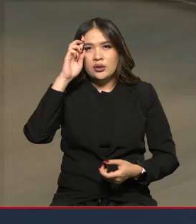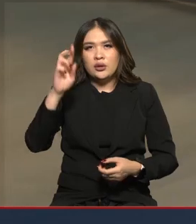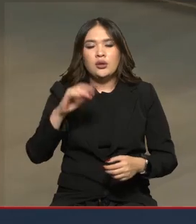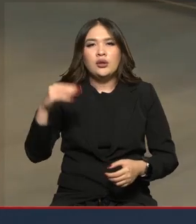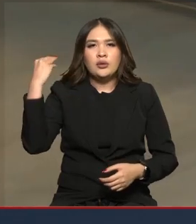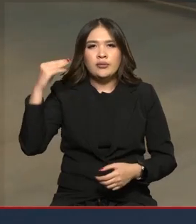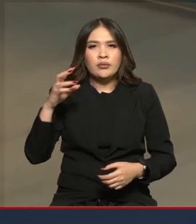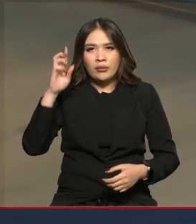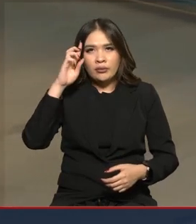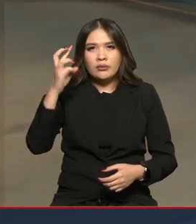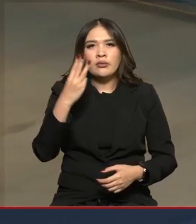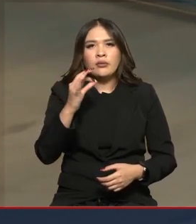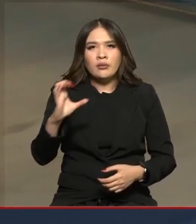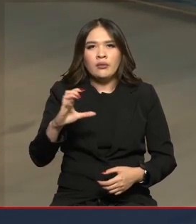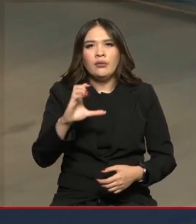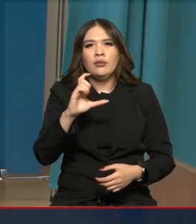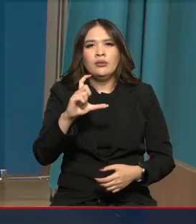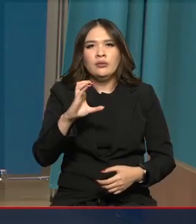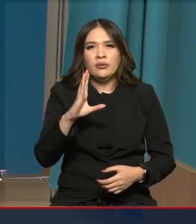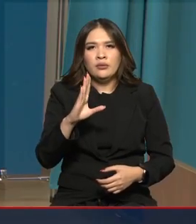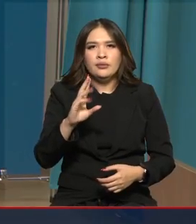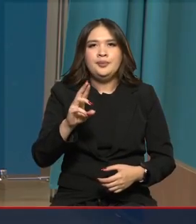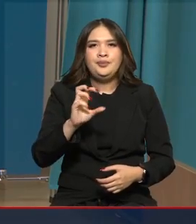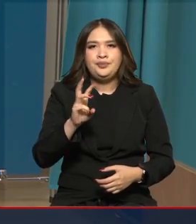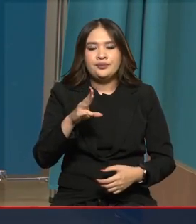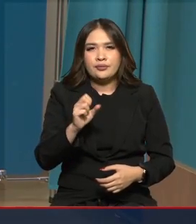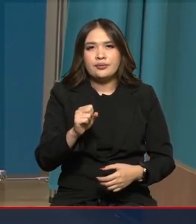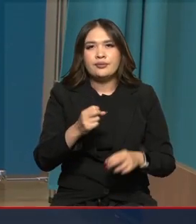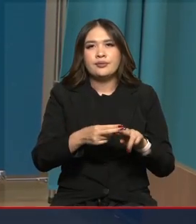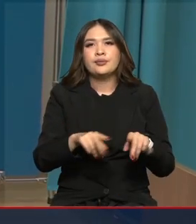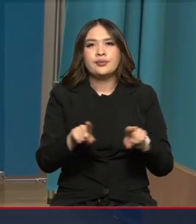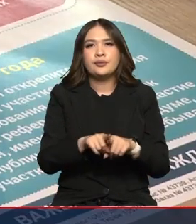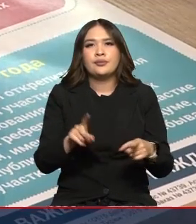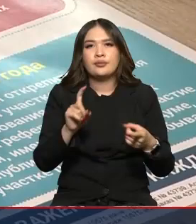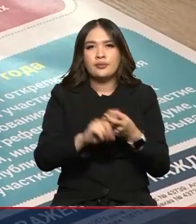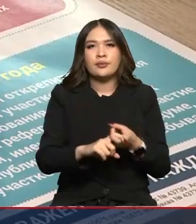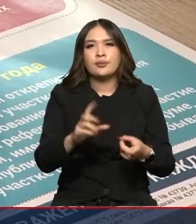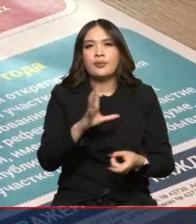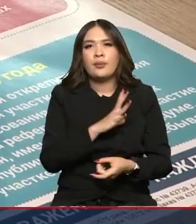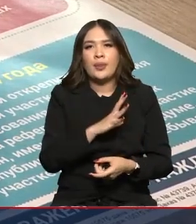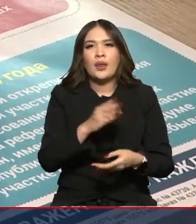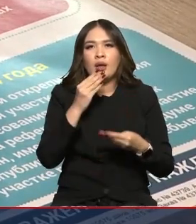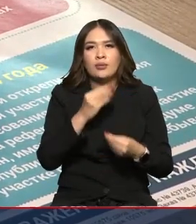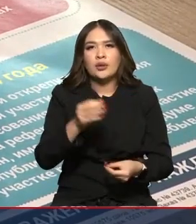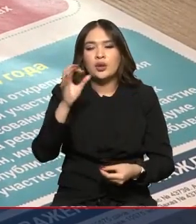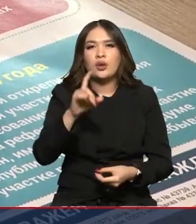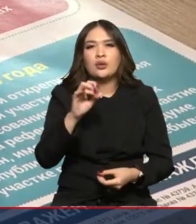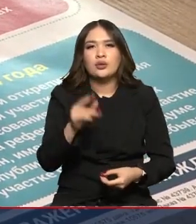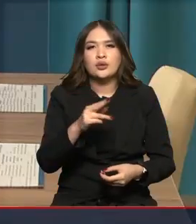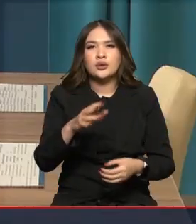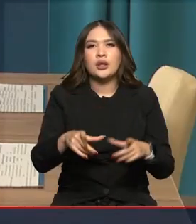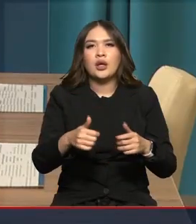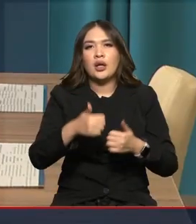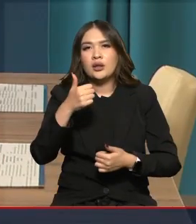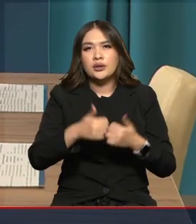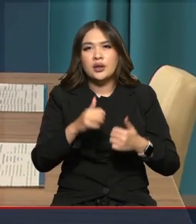тюркских государств шос и свмда их задача заключается в том чтобы обеспечить максимальную прозрачность хода голосования а